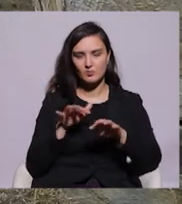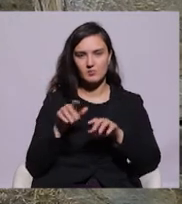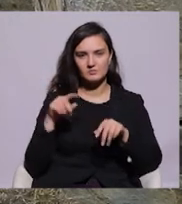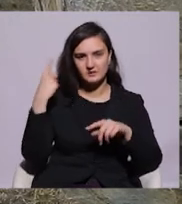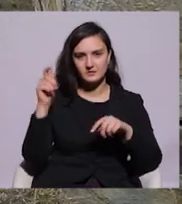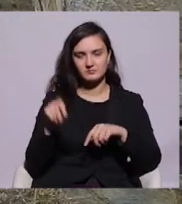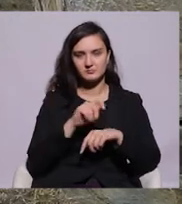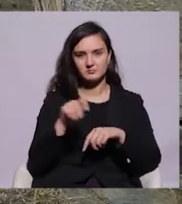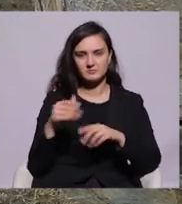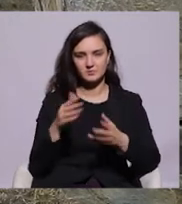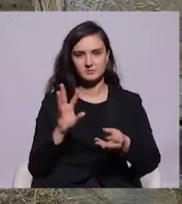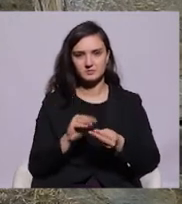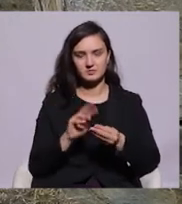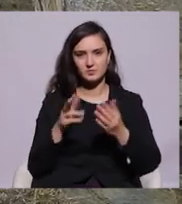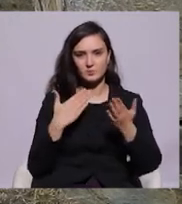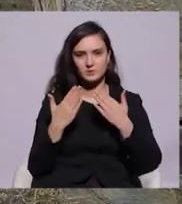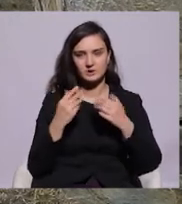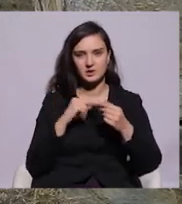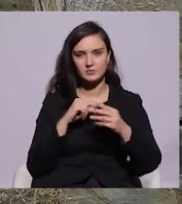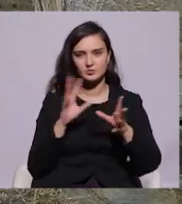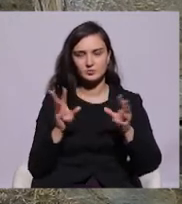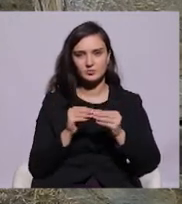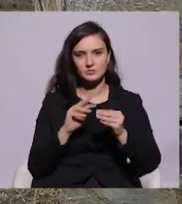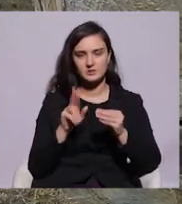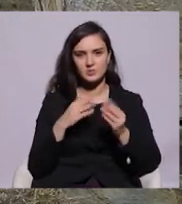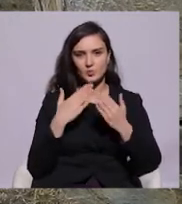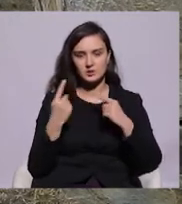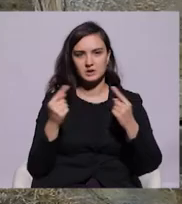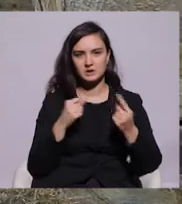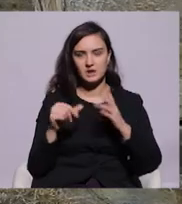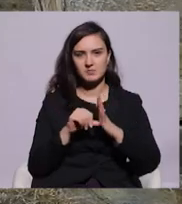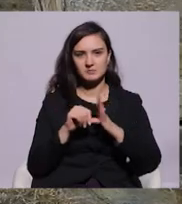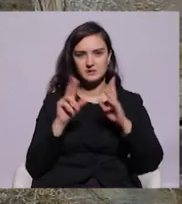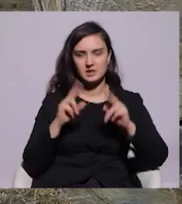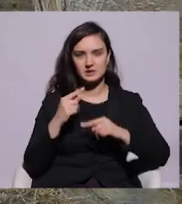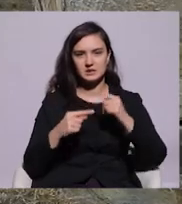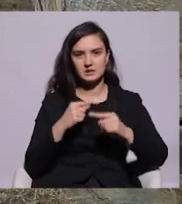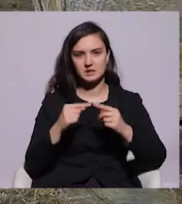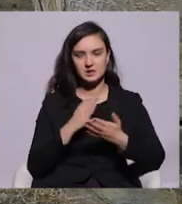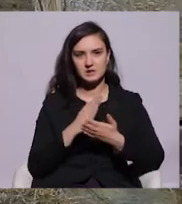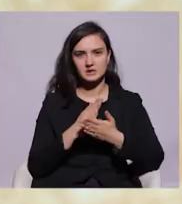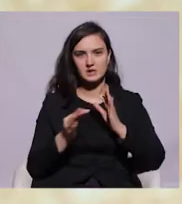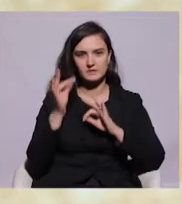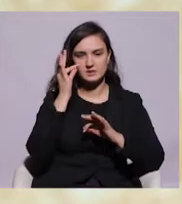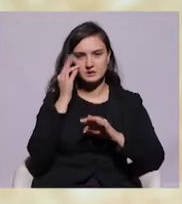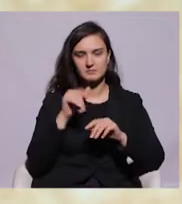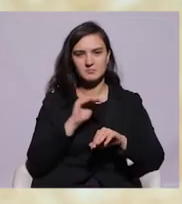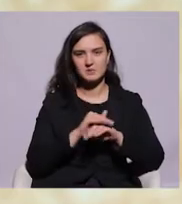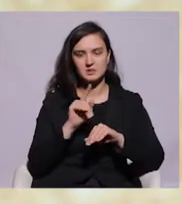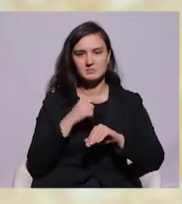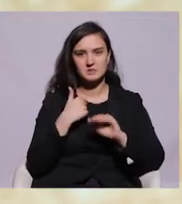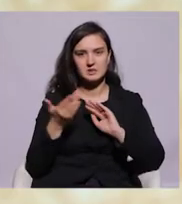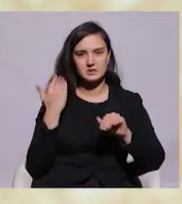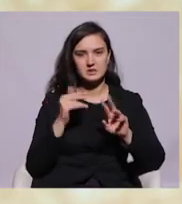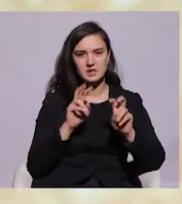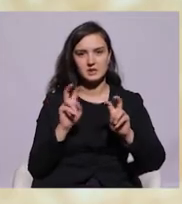გადმორეკვის ტრადიციას ახლავს თან და ურთიერთ თანამშრომლობისა და ურთიერთ დახმარების ტრადიციიდან მოყვება გავიხსენებ იმ ფაქტს, რაც